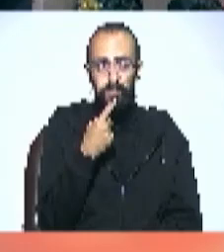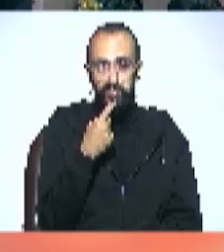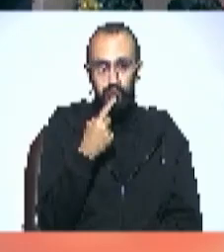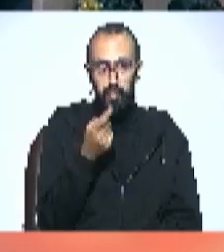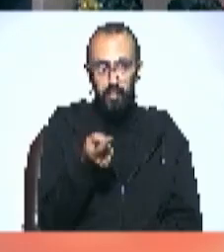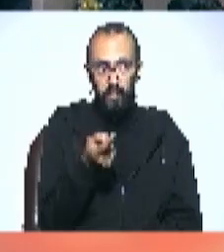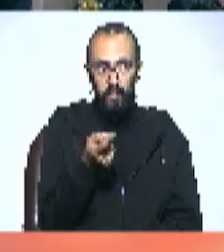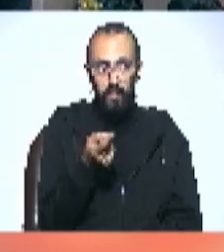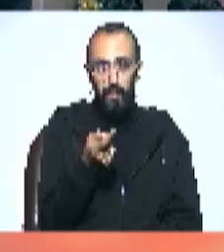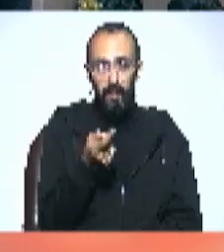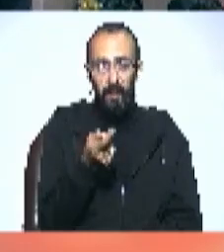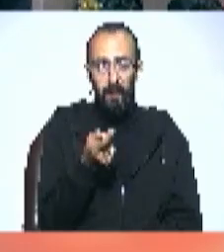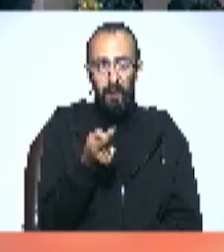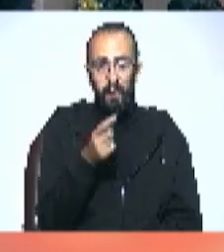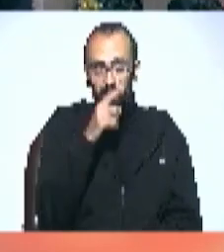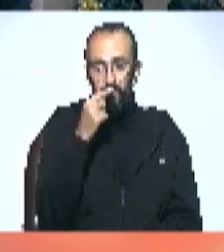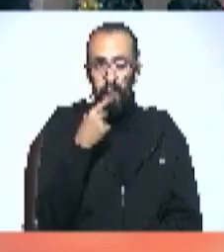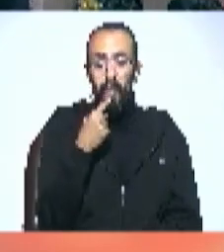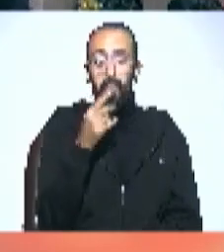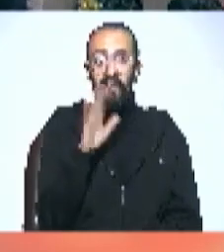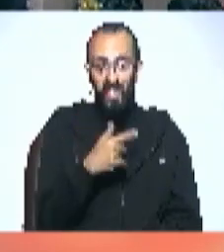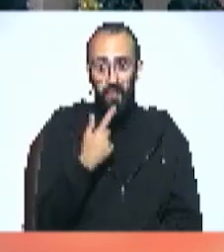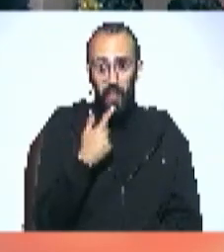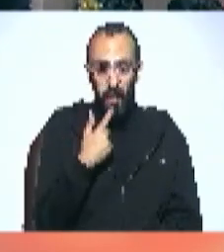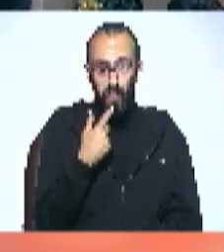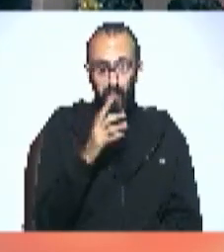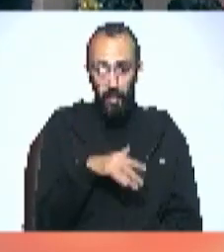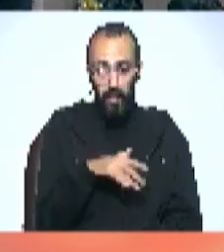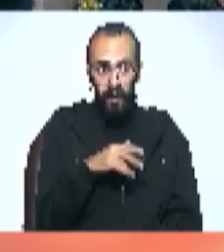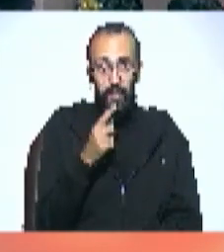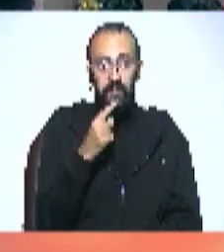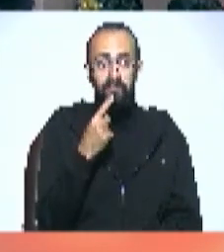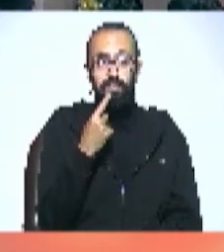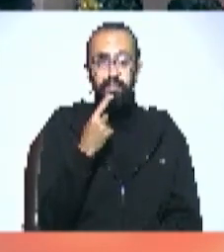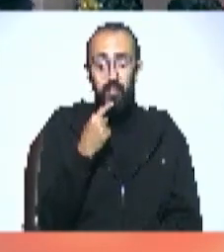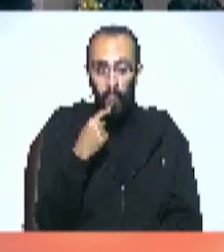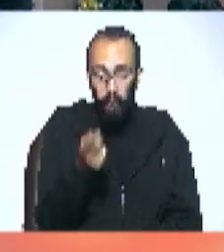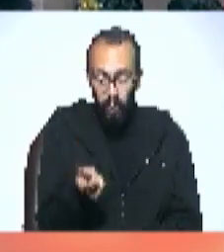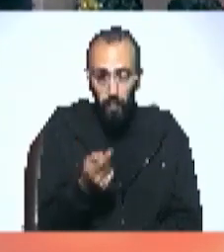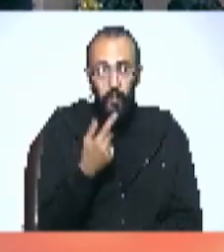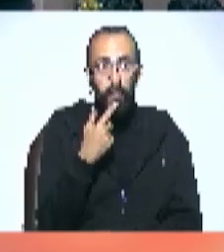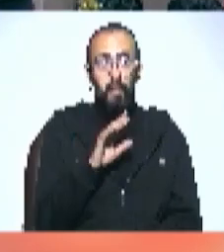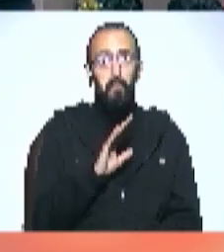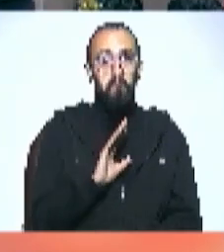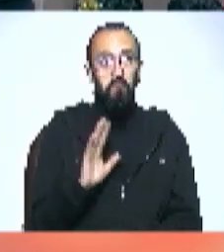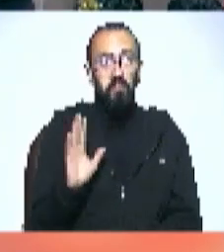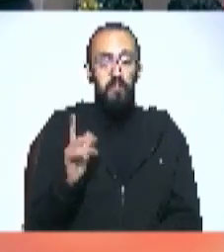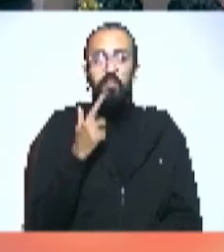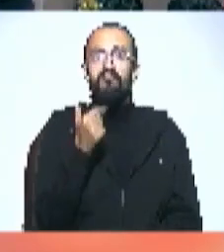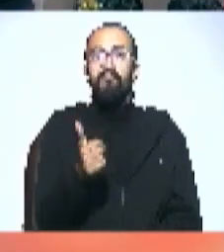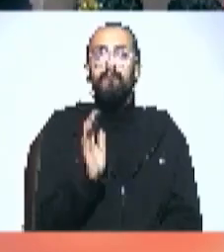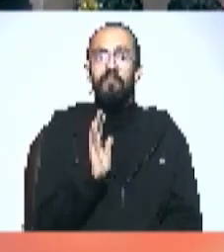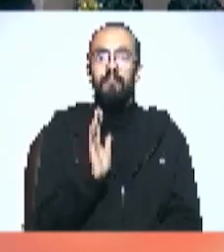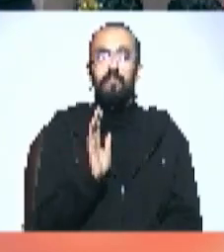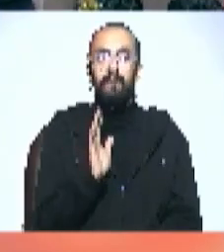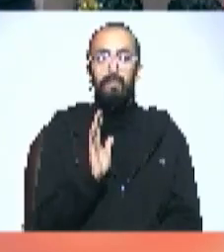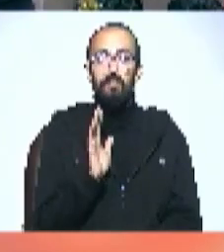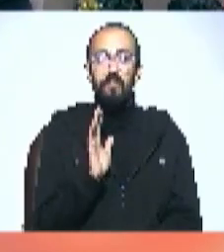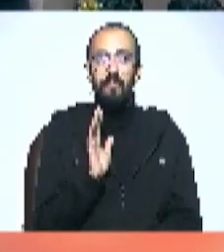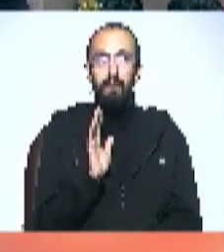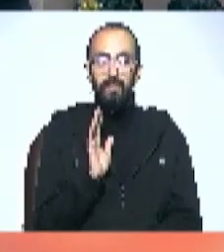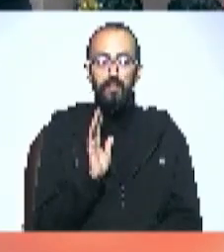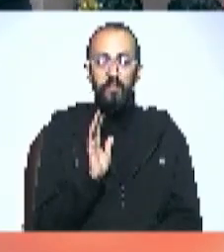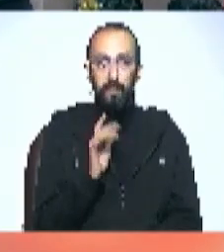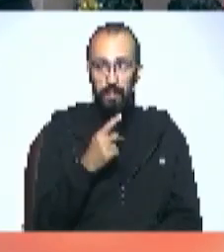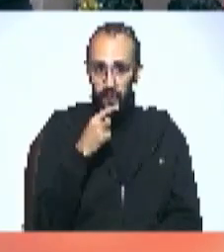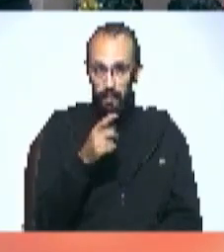يبقى ده زيت زيتون سيء. زيت الزيتون الكويس مش المفروض يبقى فيه اي طعم في البق بعد ما نمضمض بيه. اقول لحضرتك